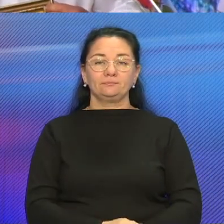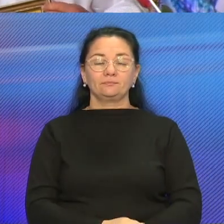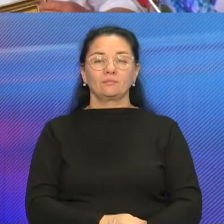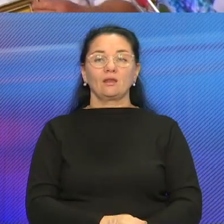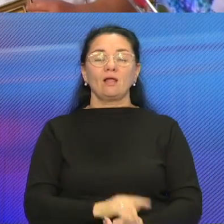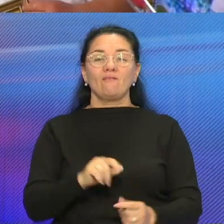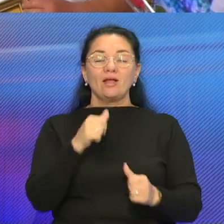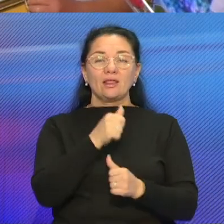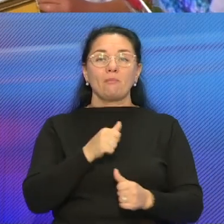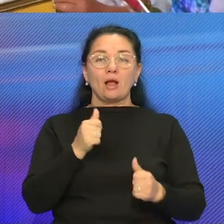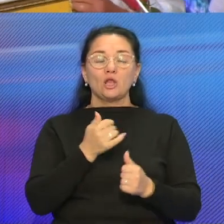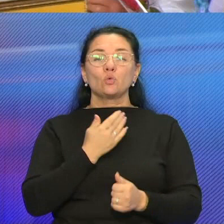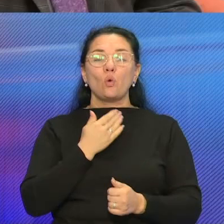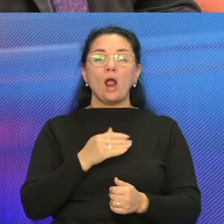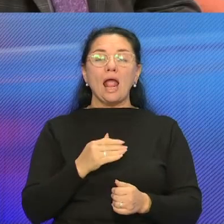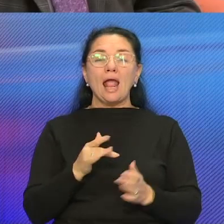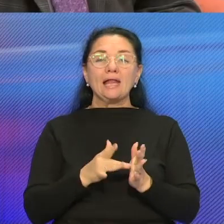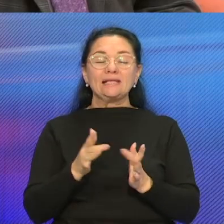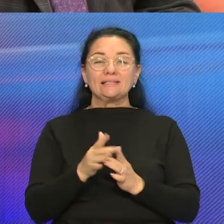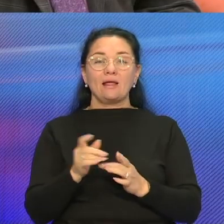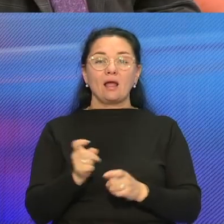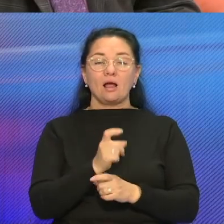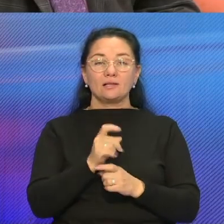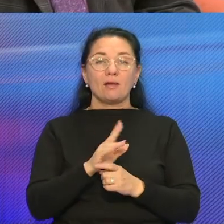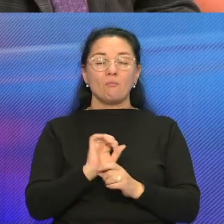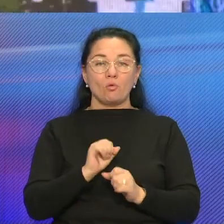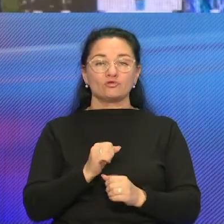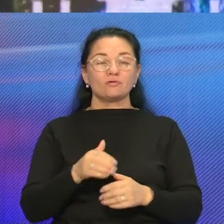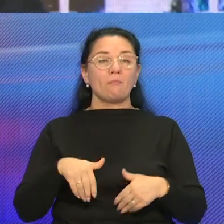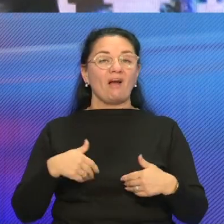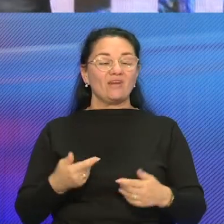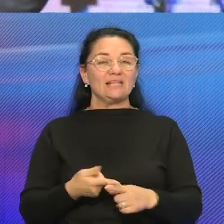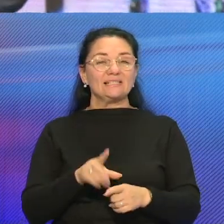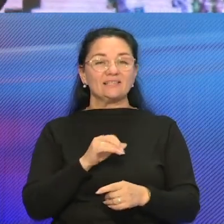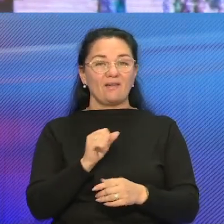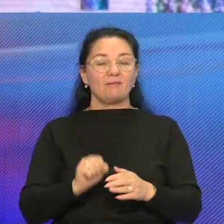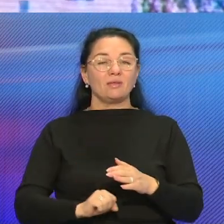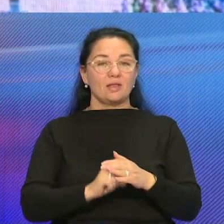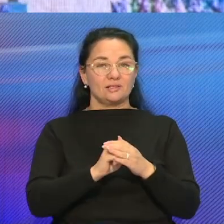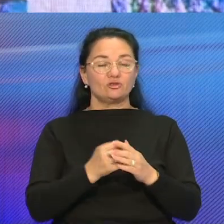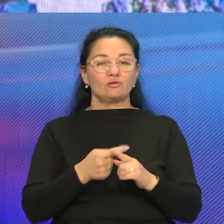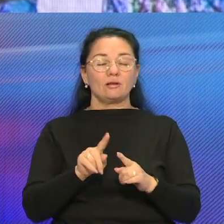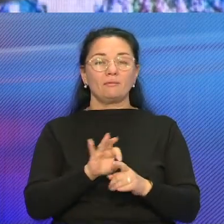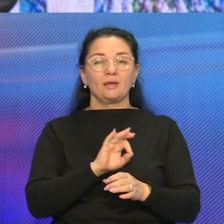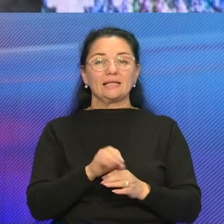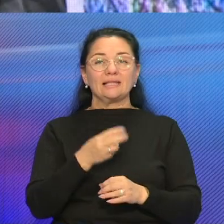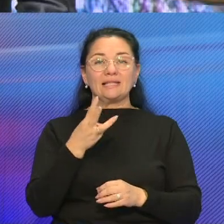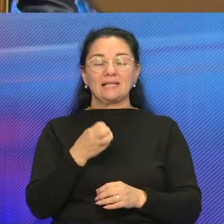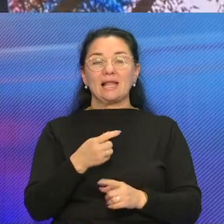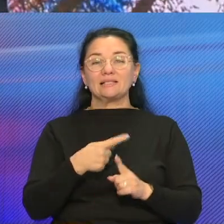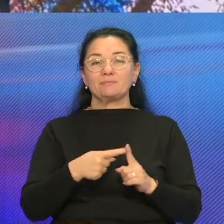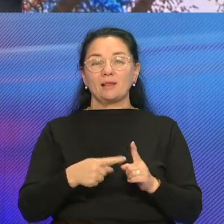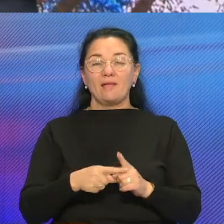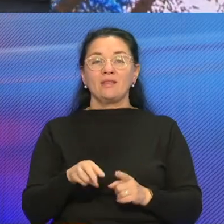Сёля-телесная господарка в области может похвалиться своими досягнениями. С початку года инвестировано углено 14,5 млн